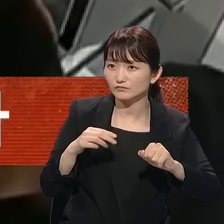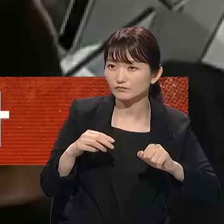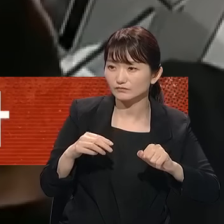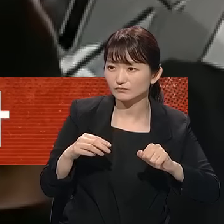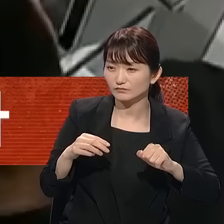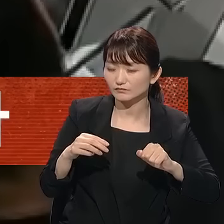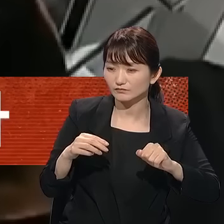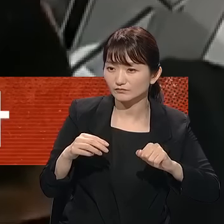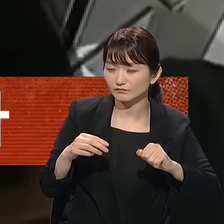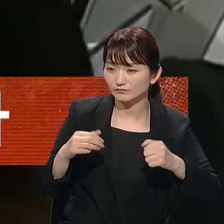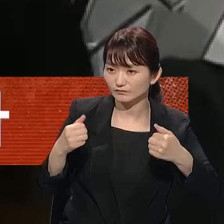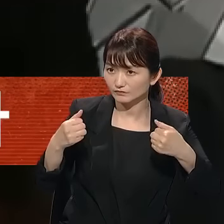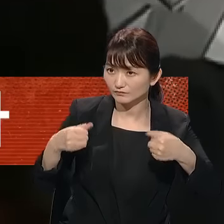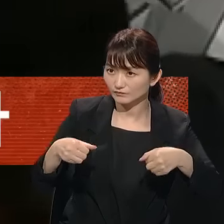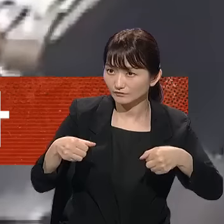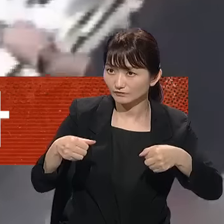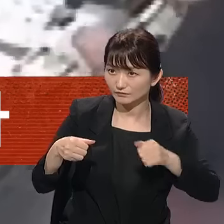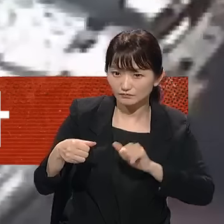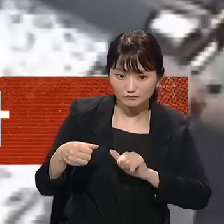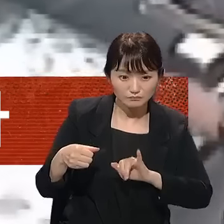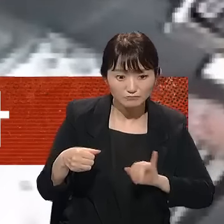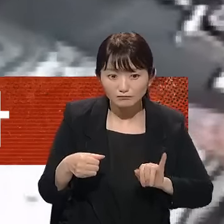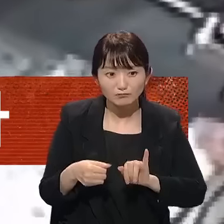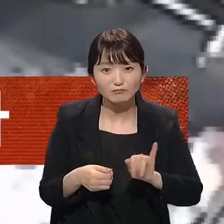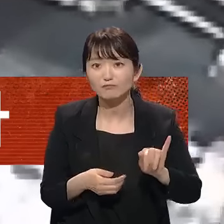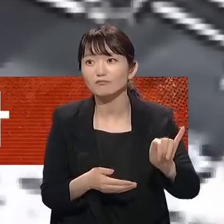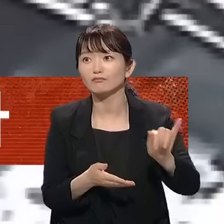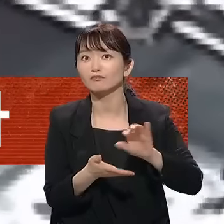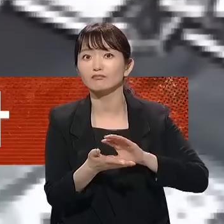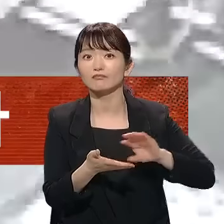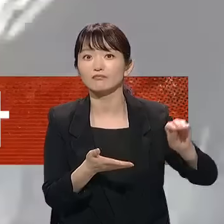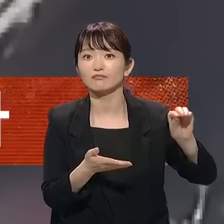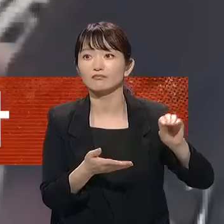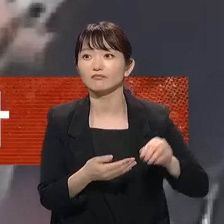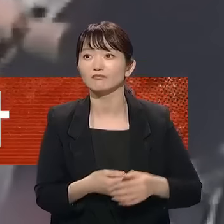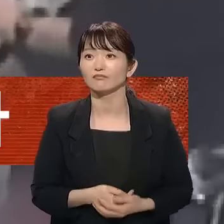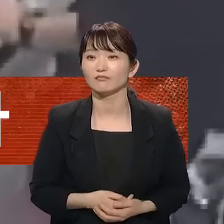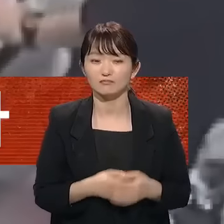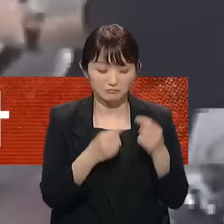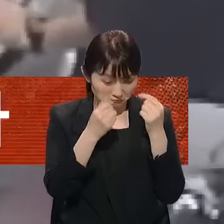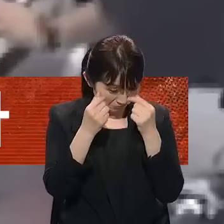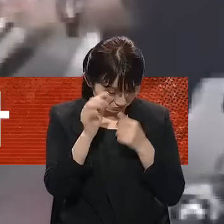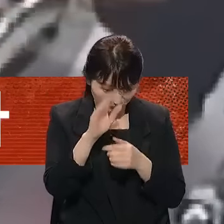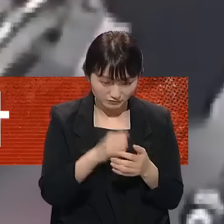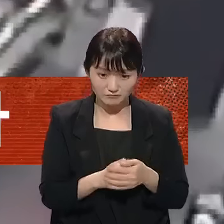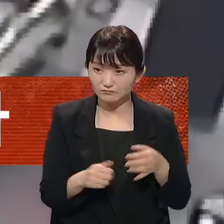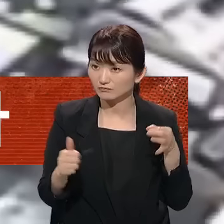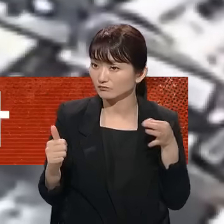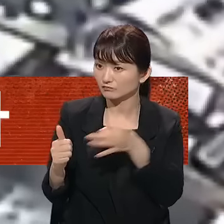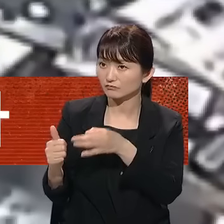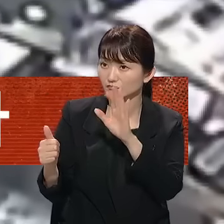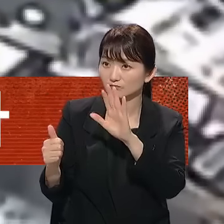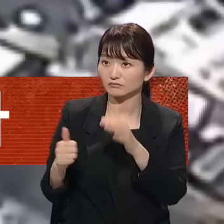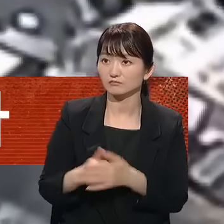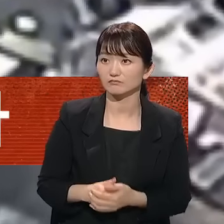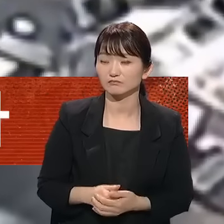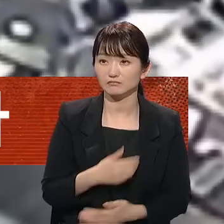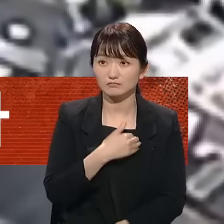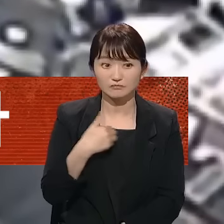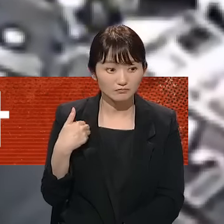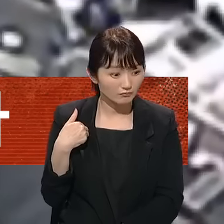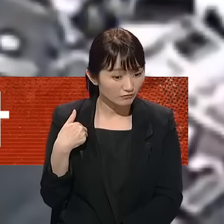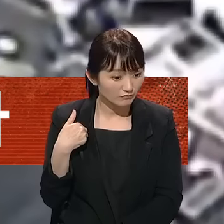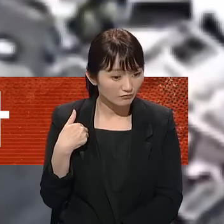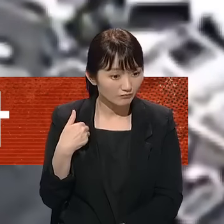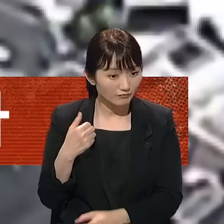눈인사를 한 뒤에 태연하게 매장 밖을 나가버립니다. 아니, 눈치도 안 봅니다. 계산하셔야지. 너무 당당해서 주인도 좀 적지 않게